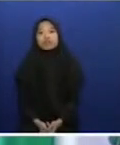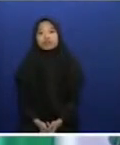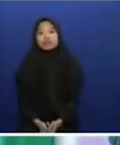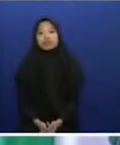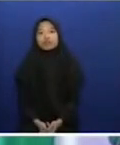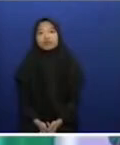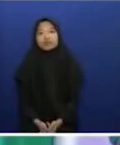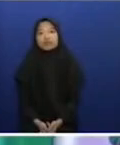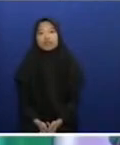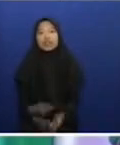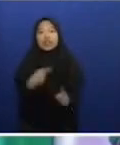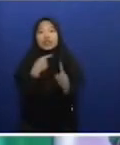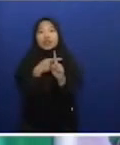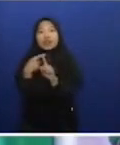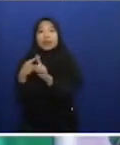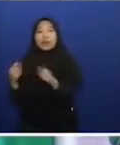2023.